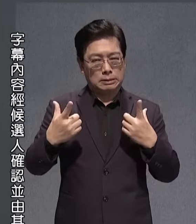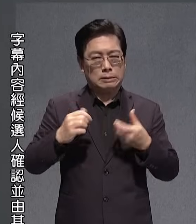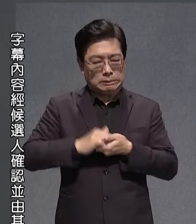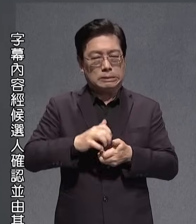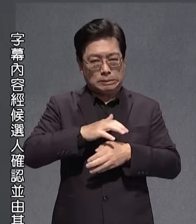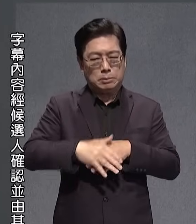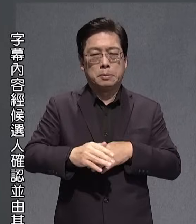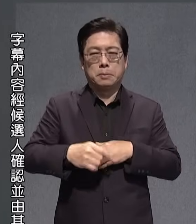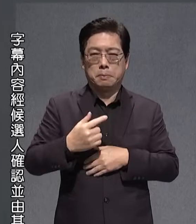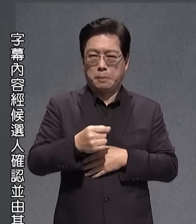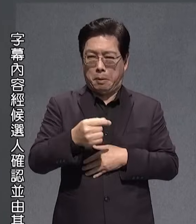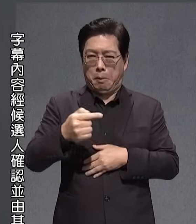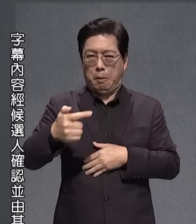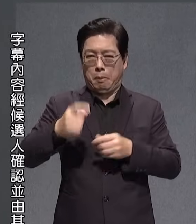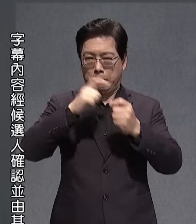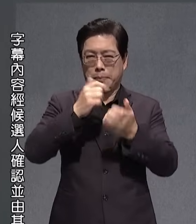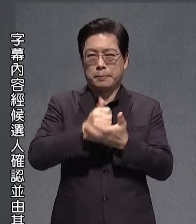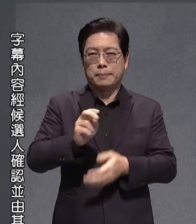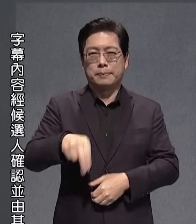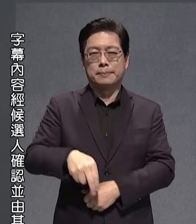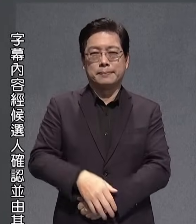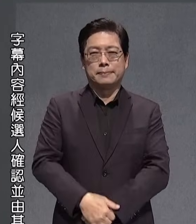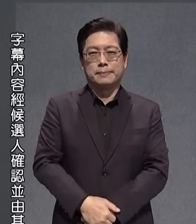会逐步完成这样的目标。